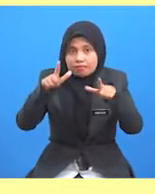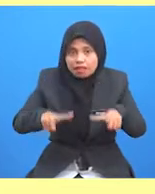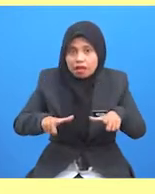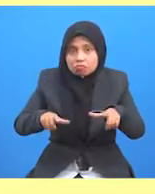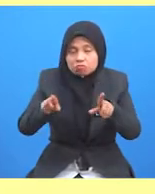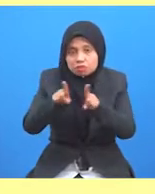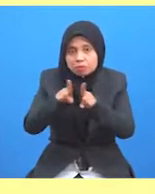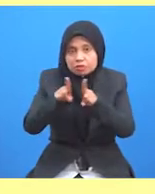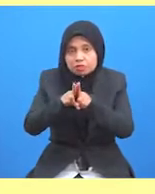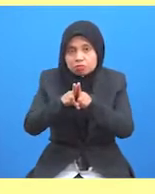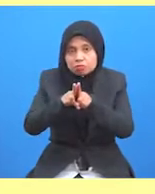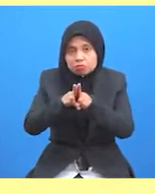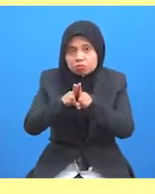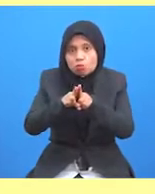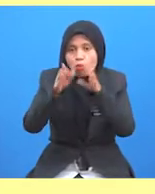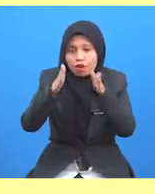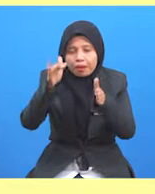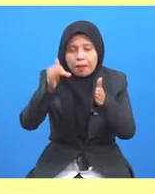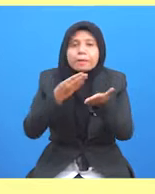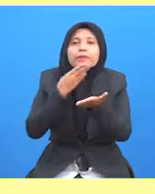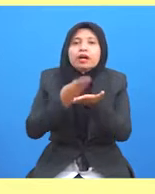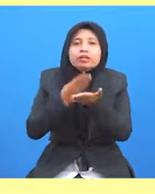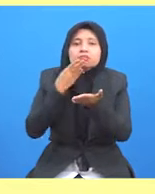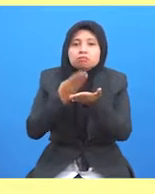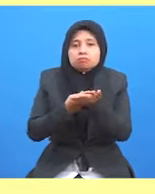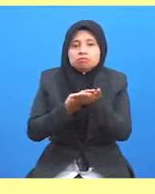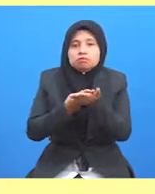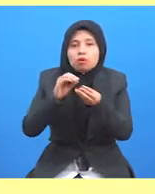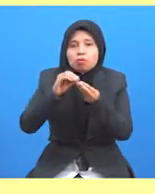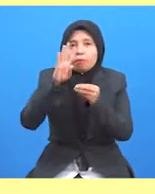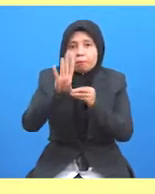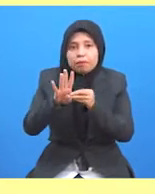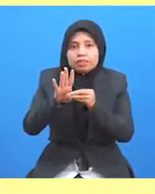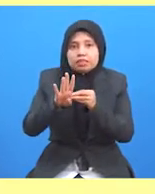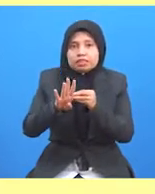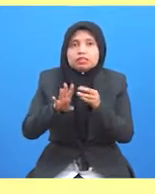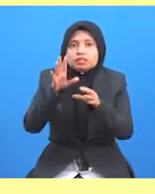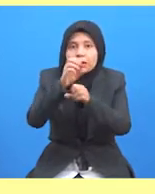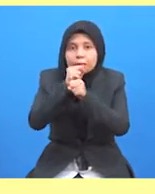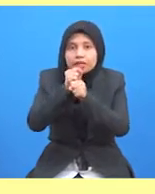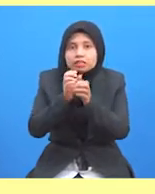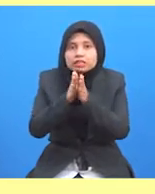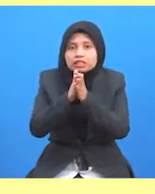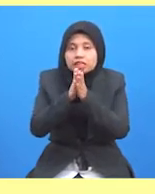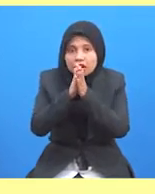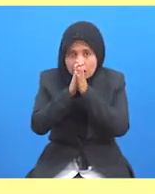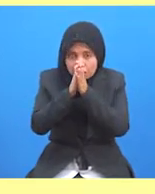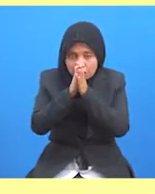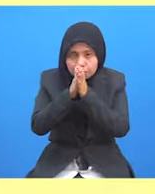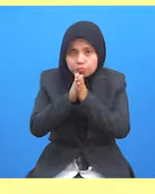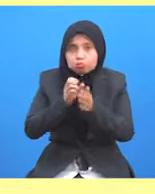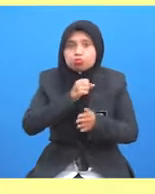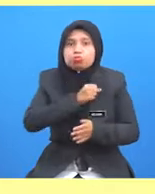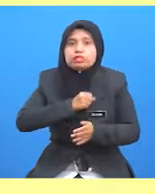sungai. Mereka kekal di dalamnya. Demikianlah balasan yang sebaik-baiknya bagi